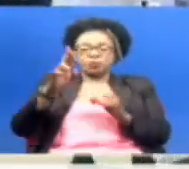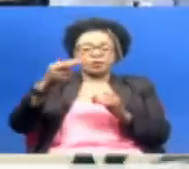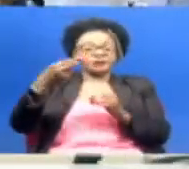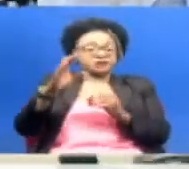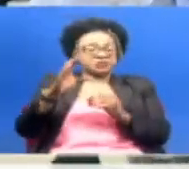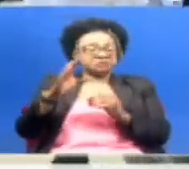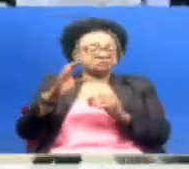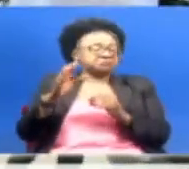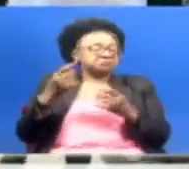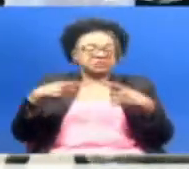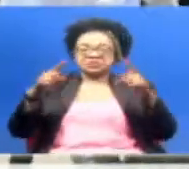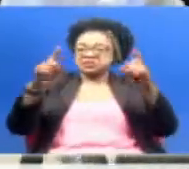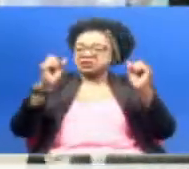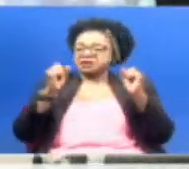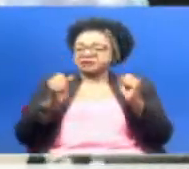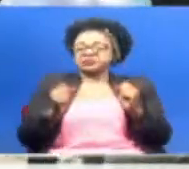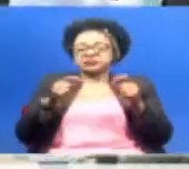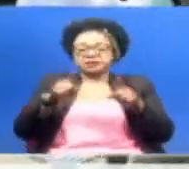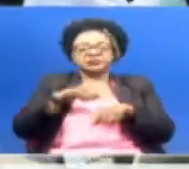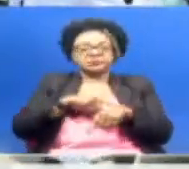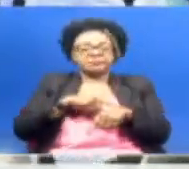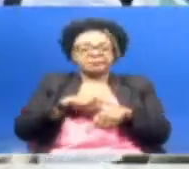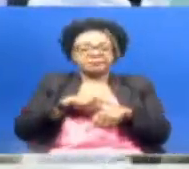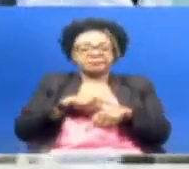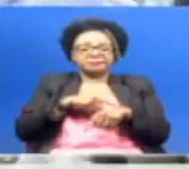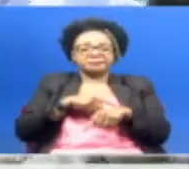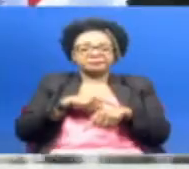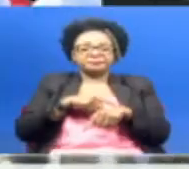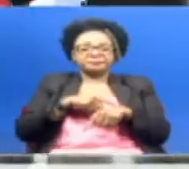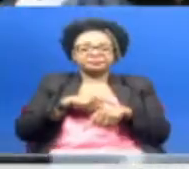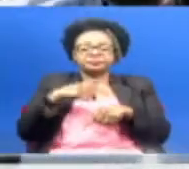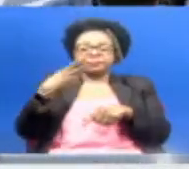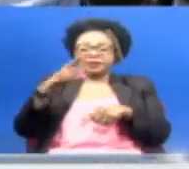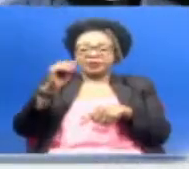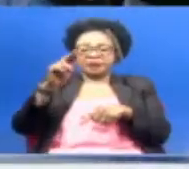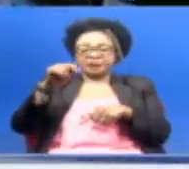hautafanikiwa wakati huu pia. Helen Aura, NTV.